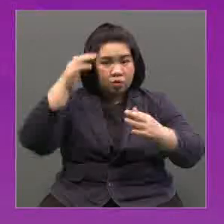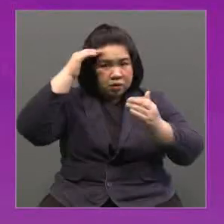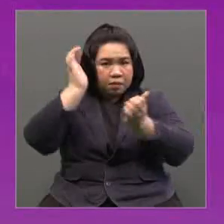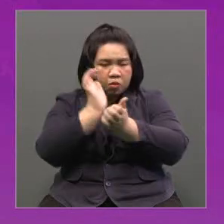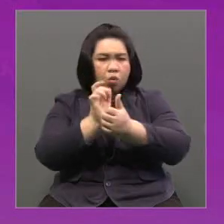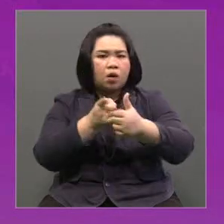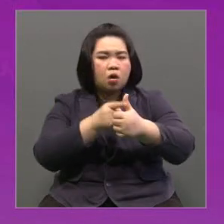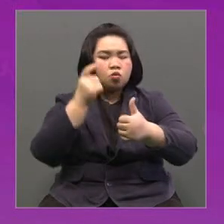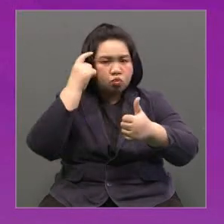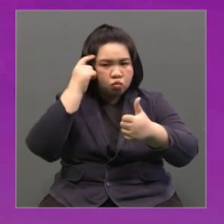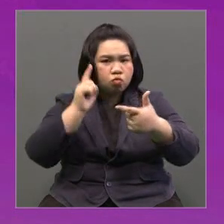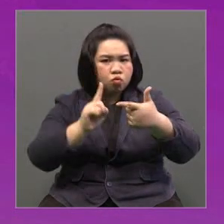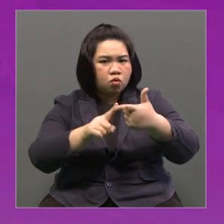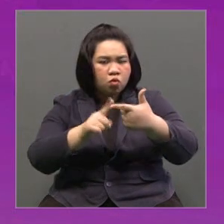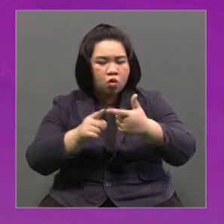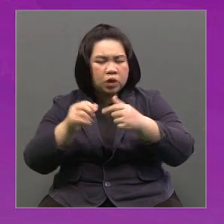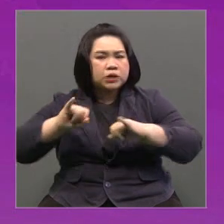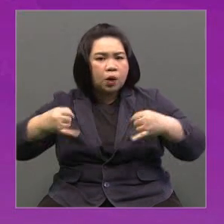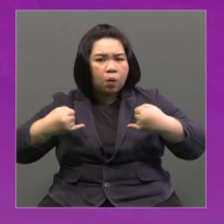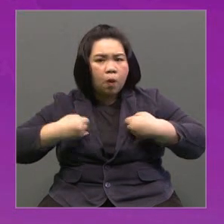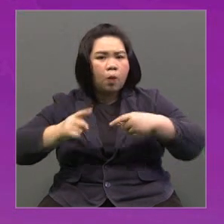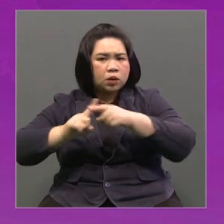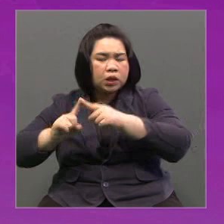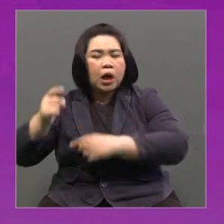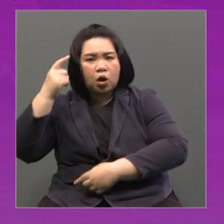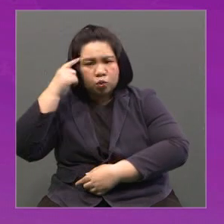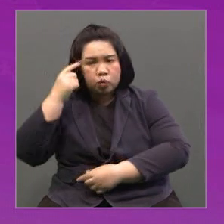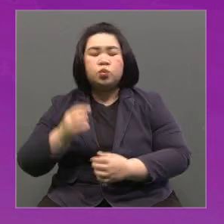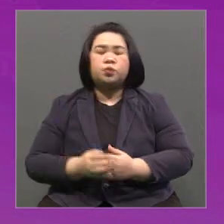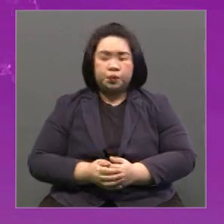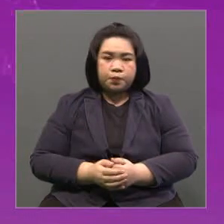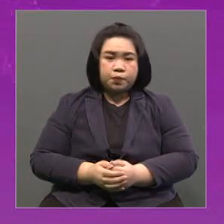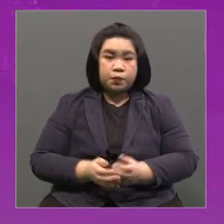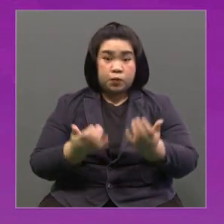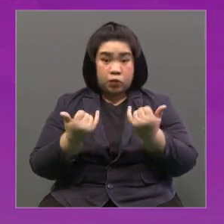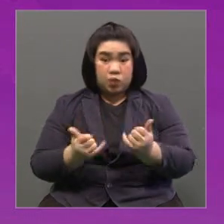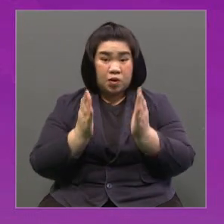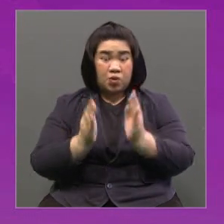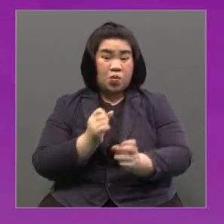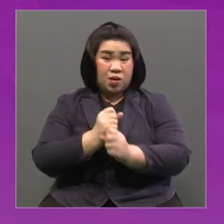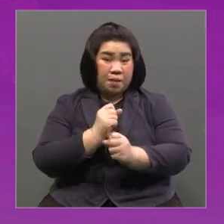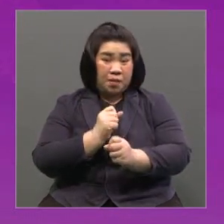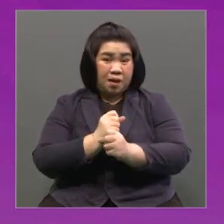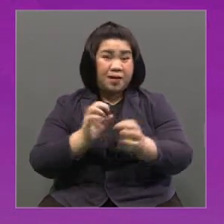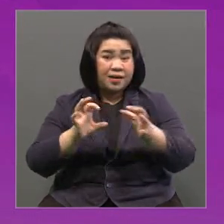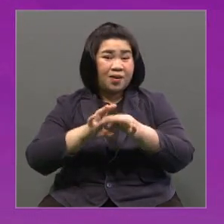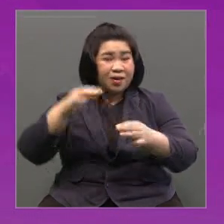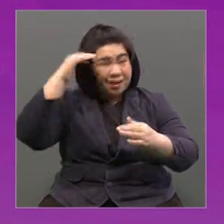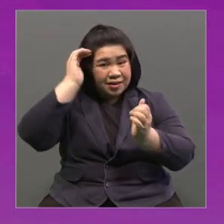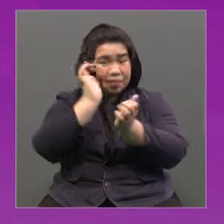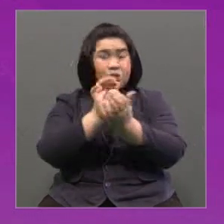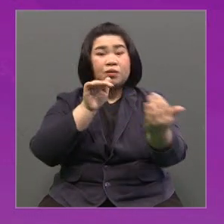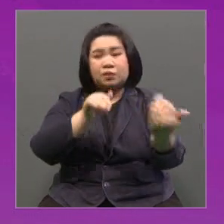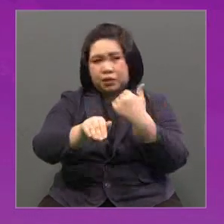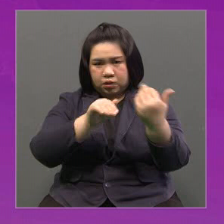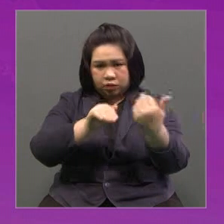จเองรวมไปถึงผู้ที่ได้รับผลกระทบขณะที่วันนี้รักษาราชการแทนผู้บังคับการตำรวจทางหลวงนัดหมายกับสหพันธ์การ